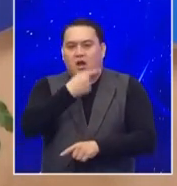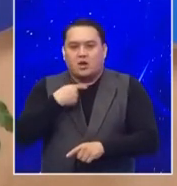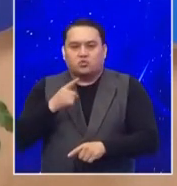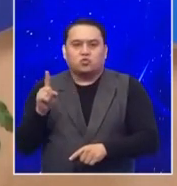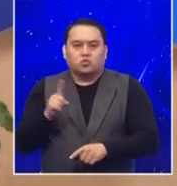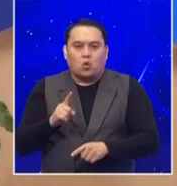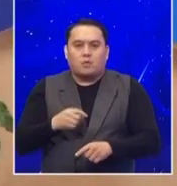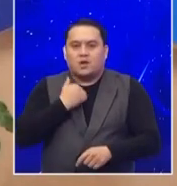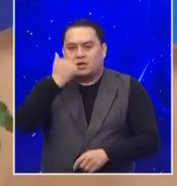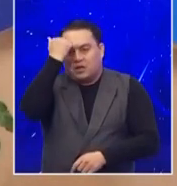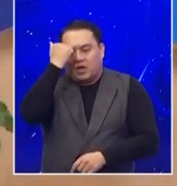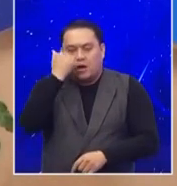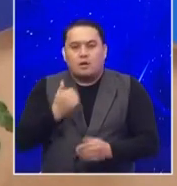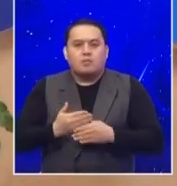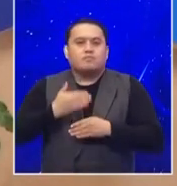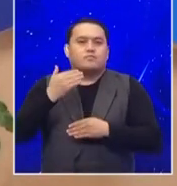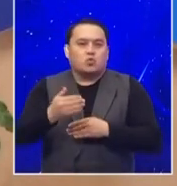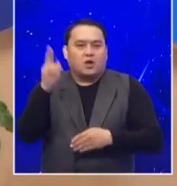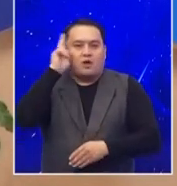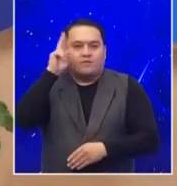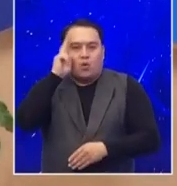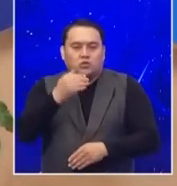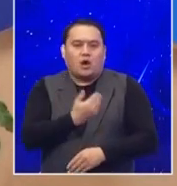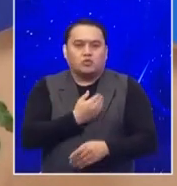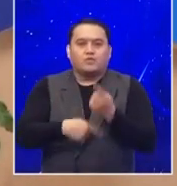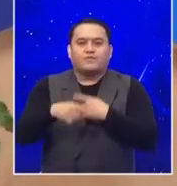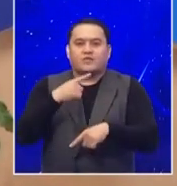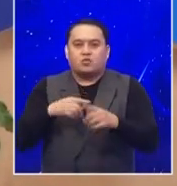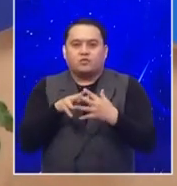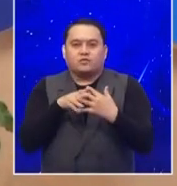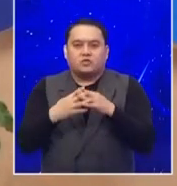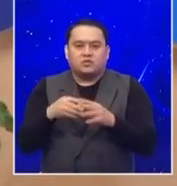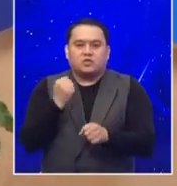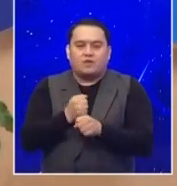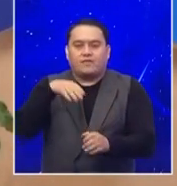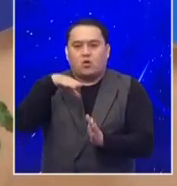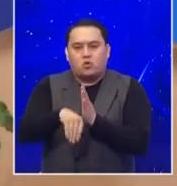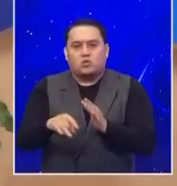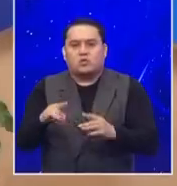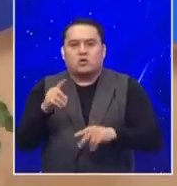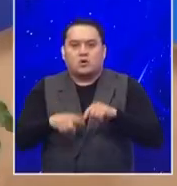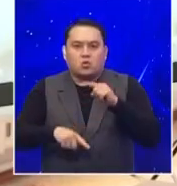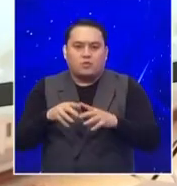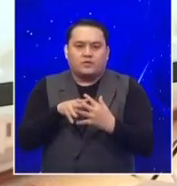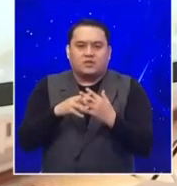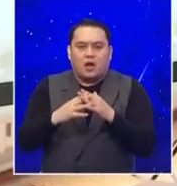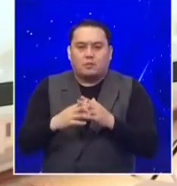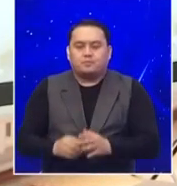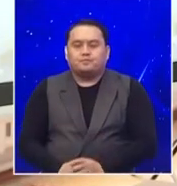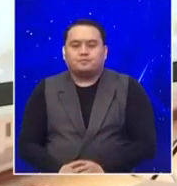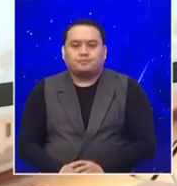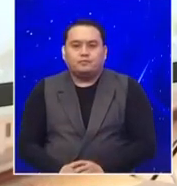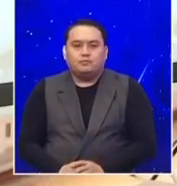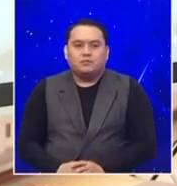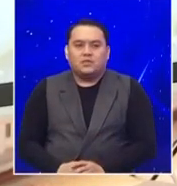что я им очень благодарен. После того, как я отучусь в вузе, хочу вернуться в Кугузек и сделать свой вклад в развитие родного края. Куат Терибаев